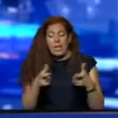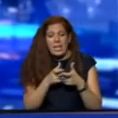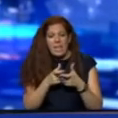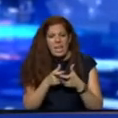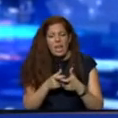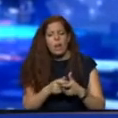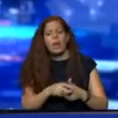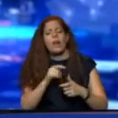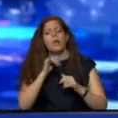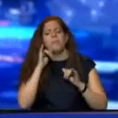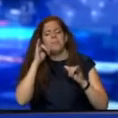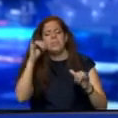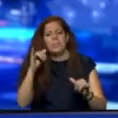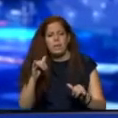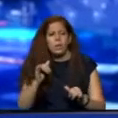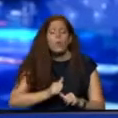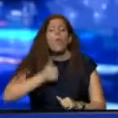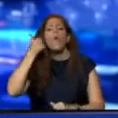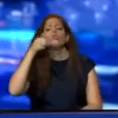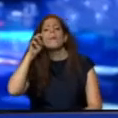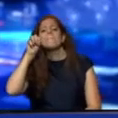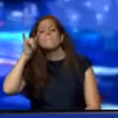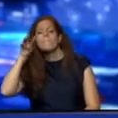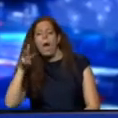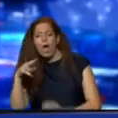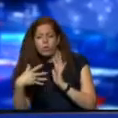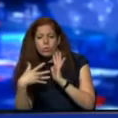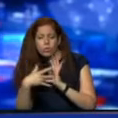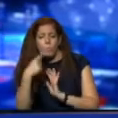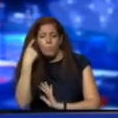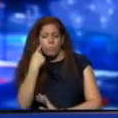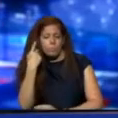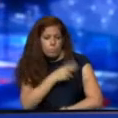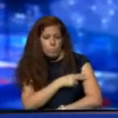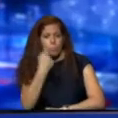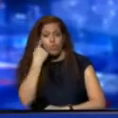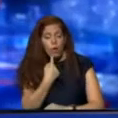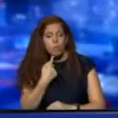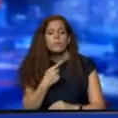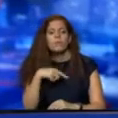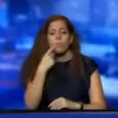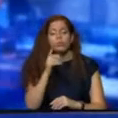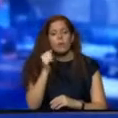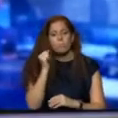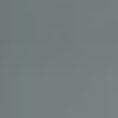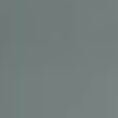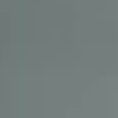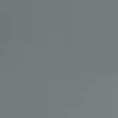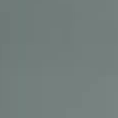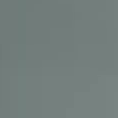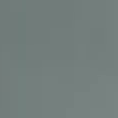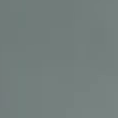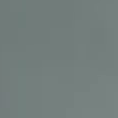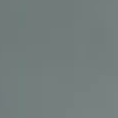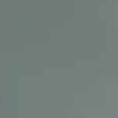והשמיעו קריאות ראש מחש פושעת. בנוסף קראו לה שוטרים שהיו מעורבים במוות בני העדה רוצחים. כך זה נראה.